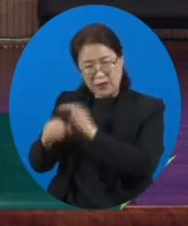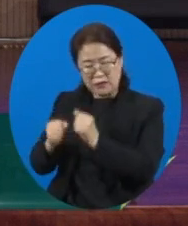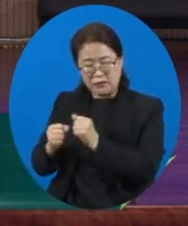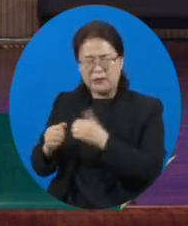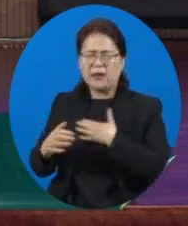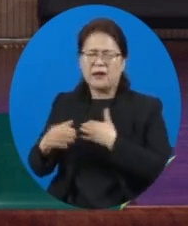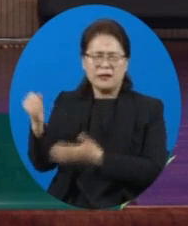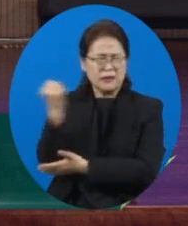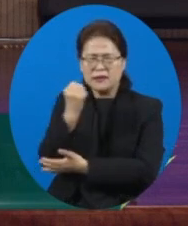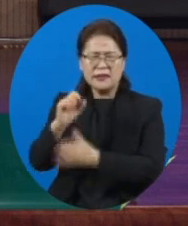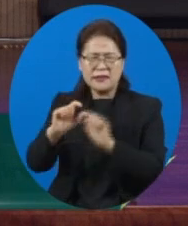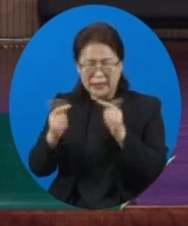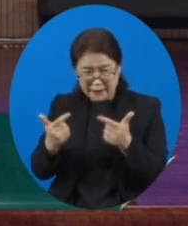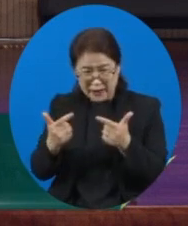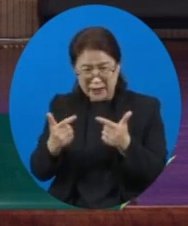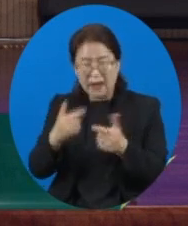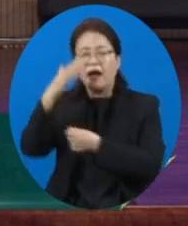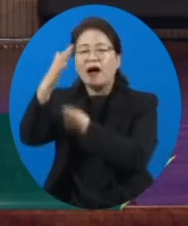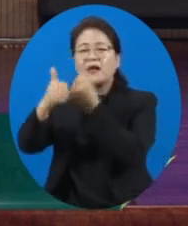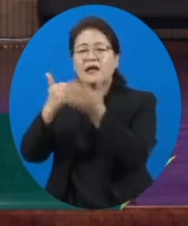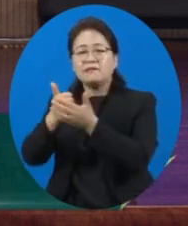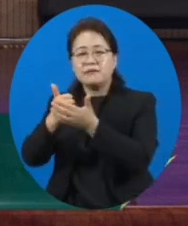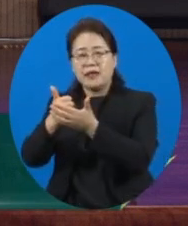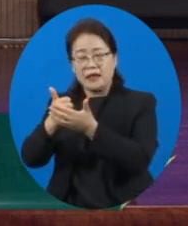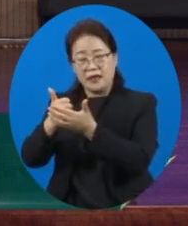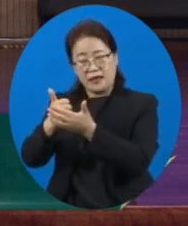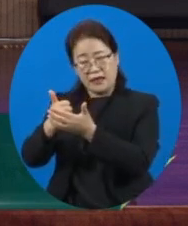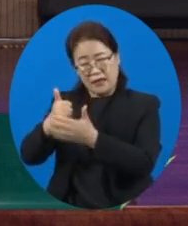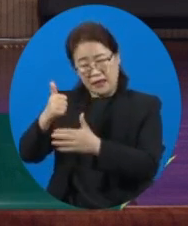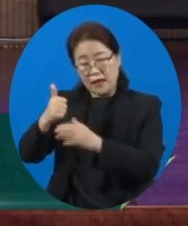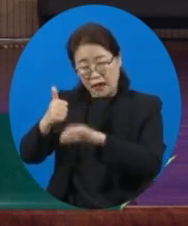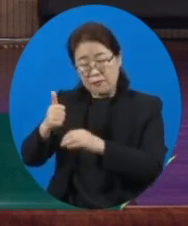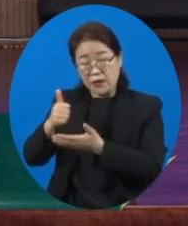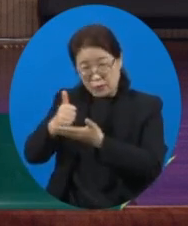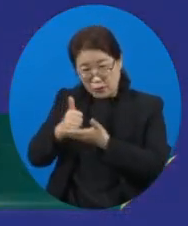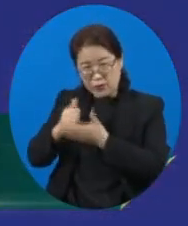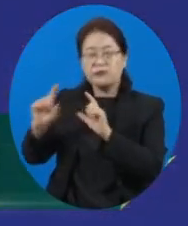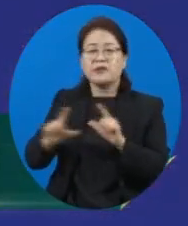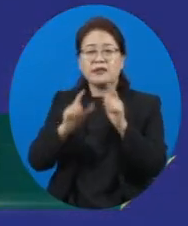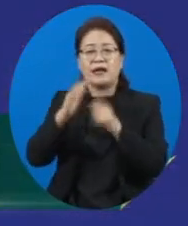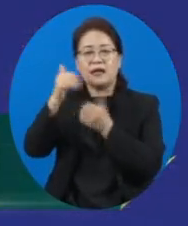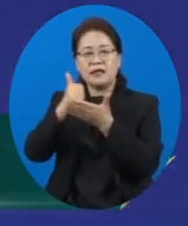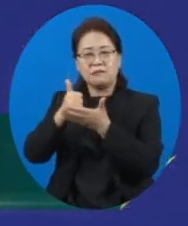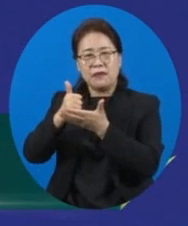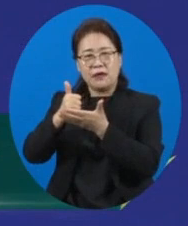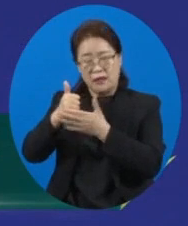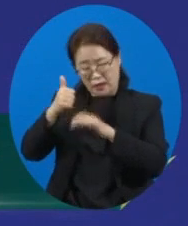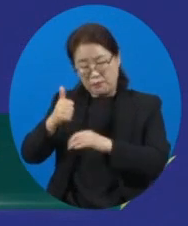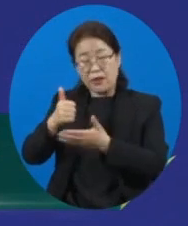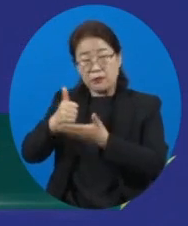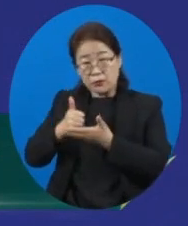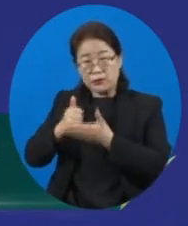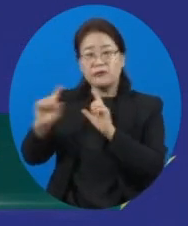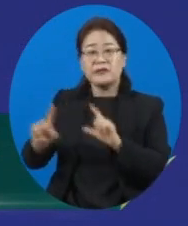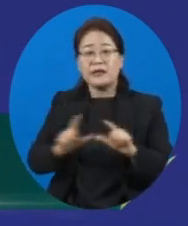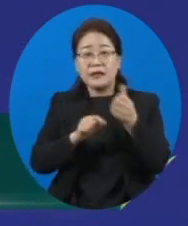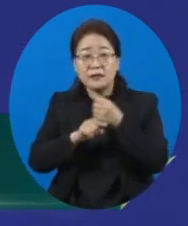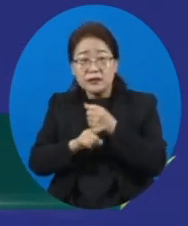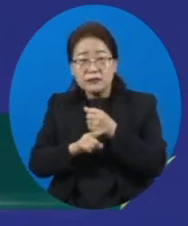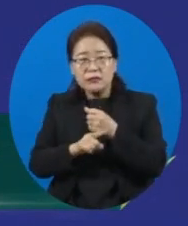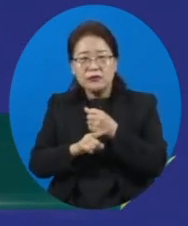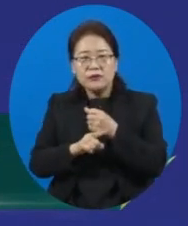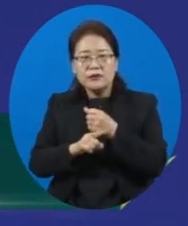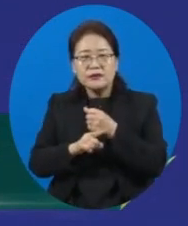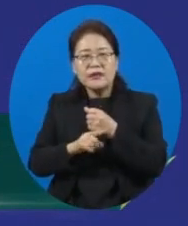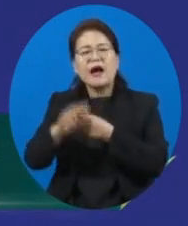아니하리로다. 하나님을 내 인생의 목전에 모시고 살았대요. 하나님을 내 앞에 모시고 산다는 건 뭐예요? 아, 하나님이 내